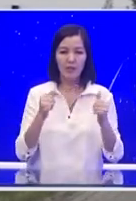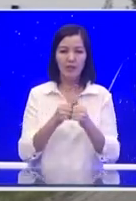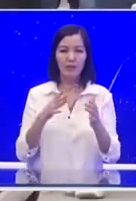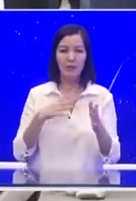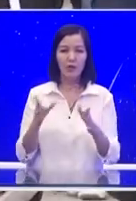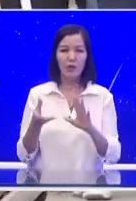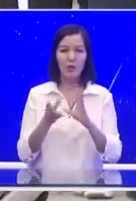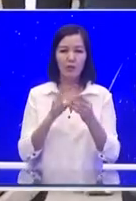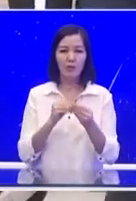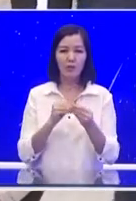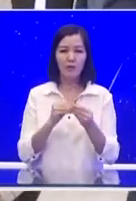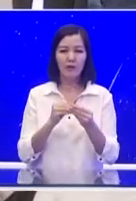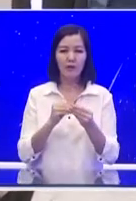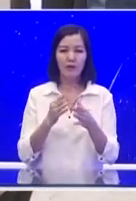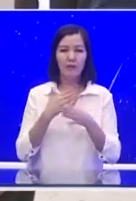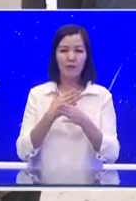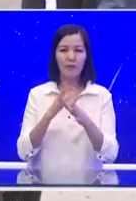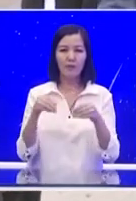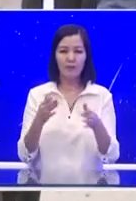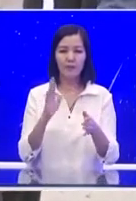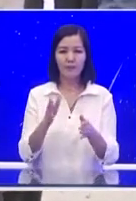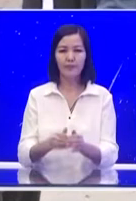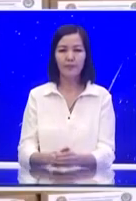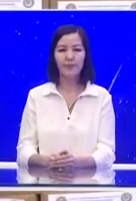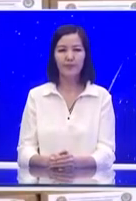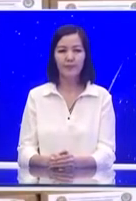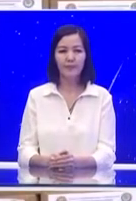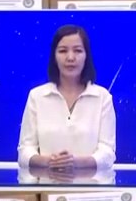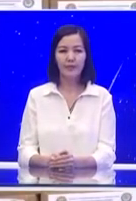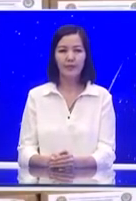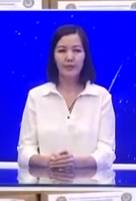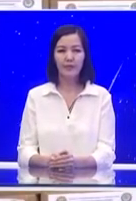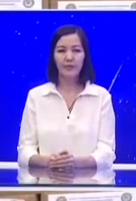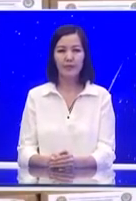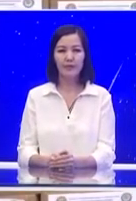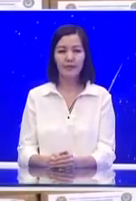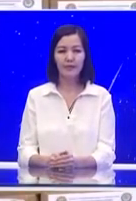потребления приобретены на пожертвования от неравнодушных граждан.